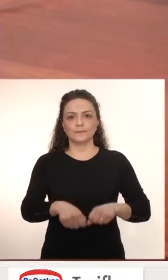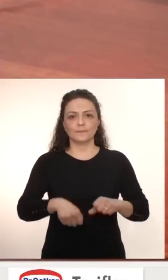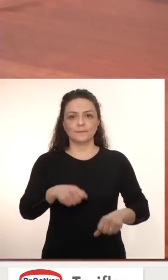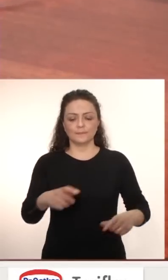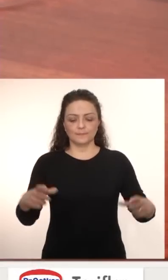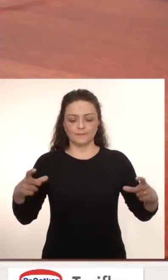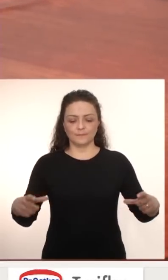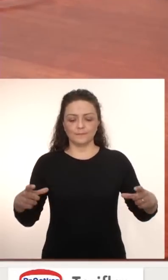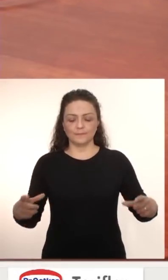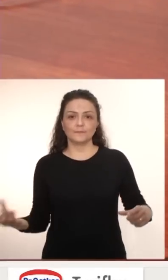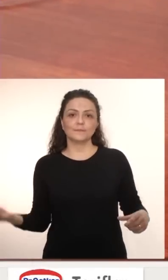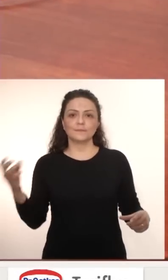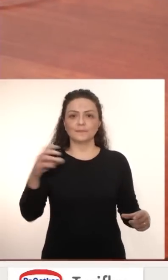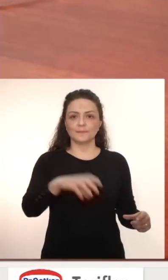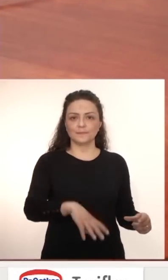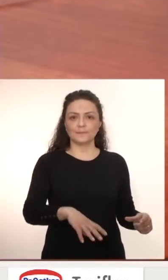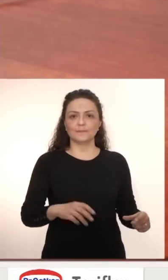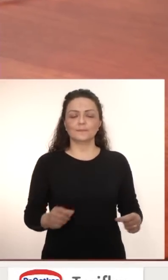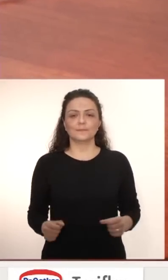Hamuru kalıba alın.